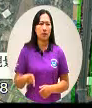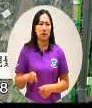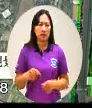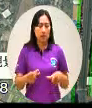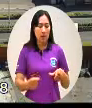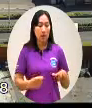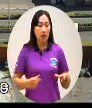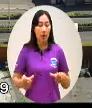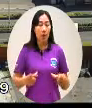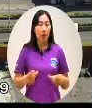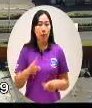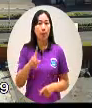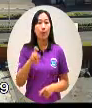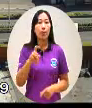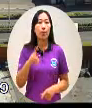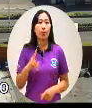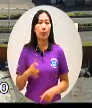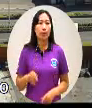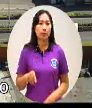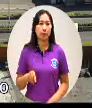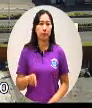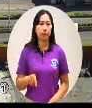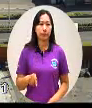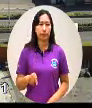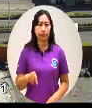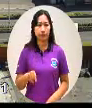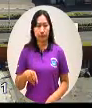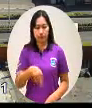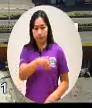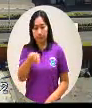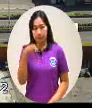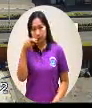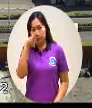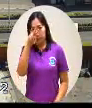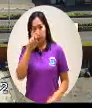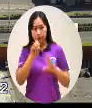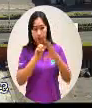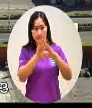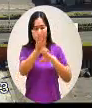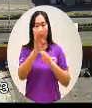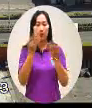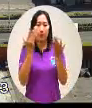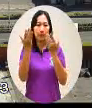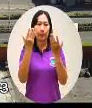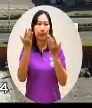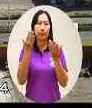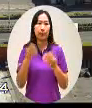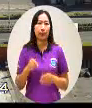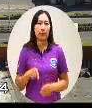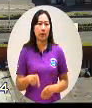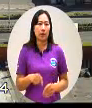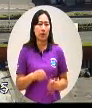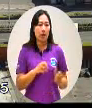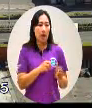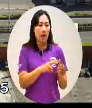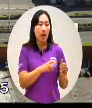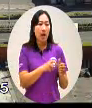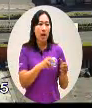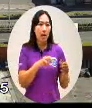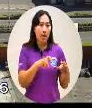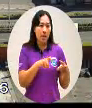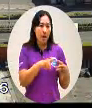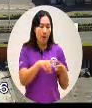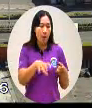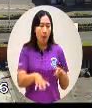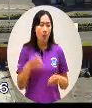吼。啊，所以去我甲这个位置各位看一下较清楚吼。咱的永东厝、新东厝吼，来看一下